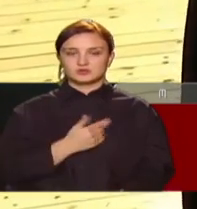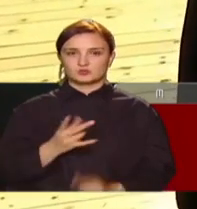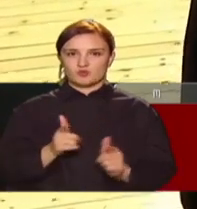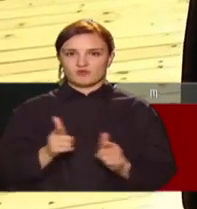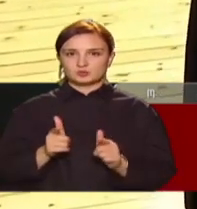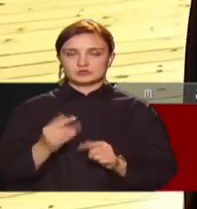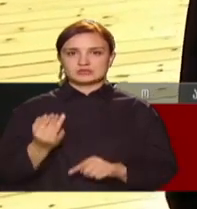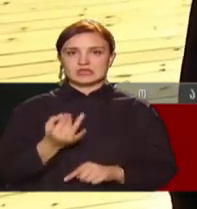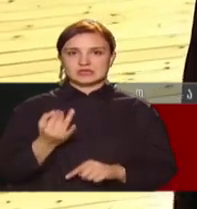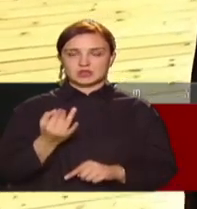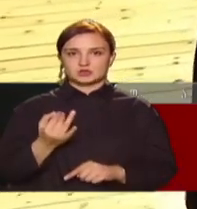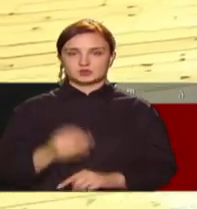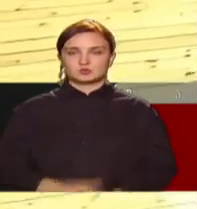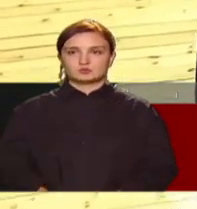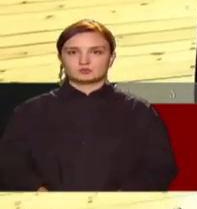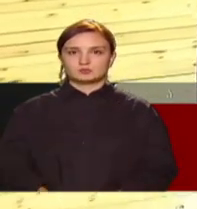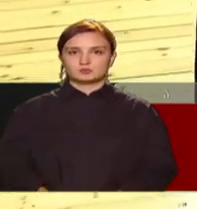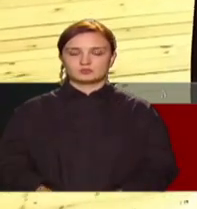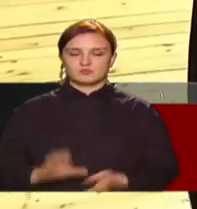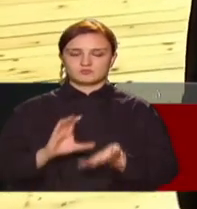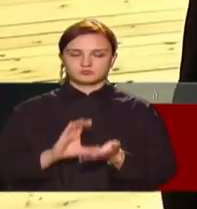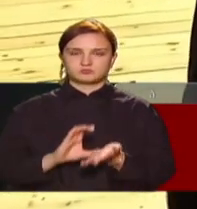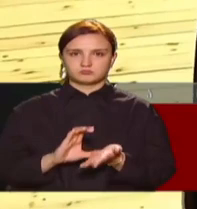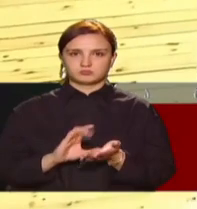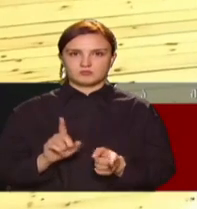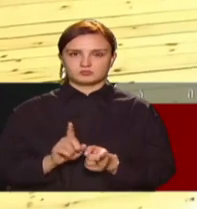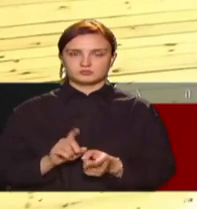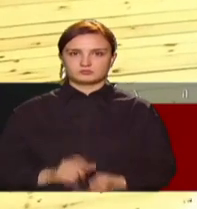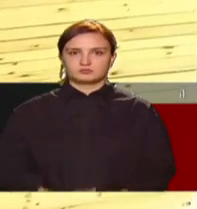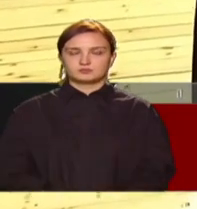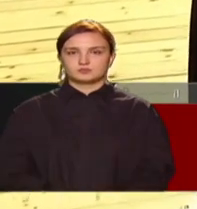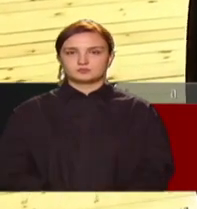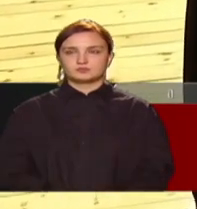მოვამზადოთ საინტერესო ისეთი სქელკანიანი